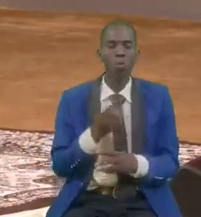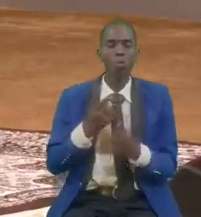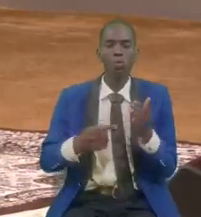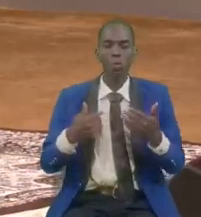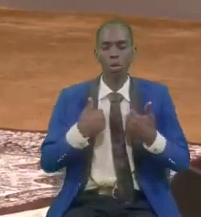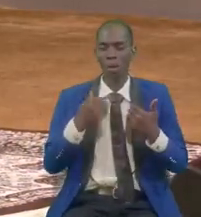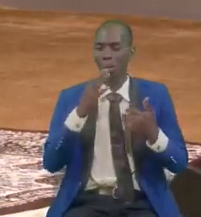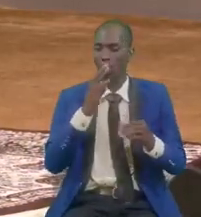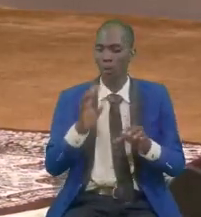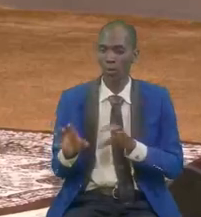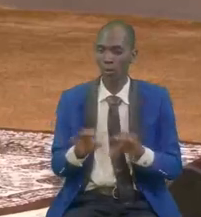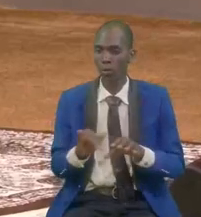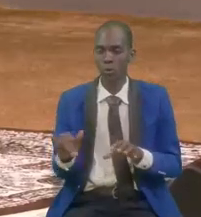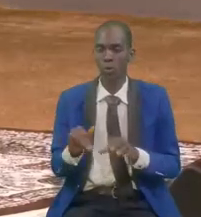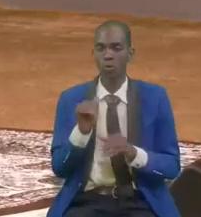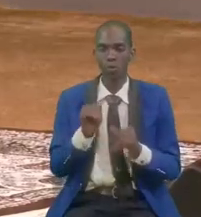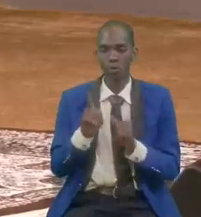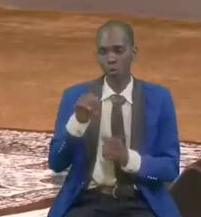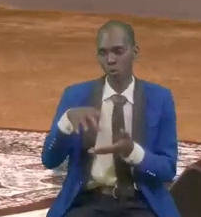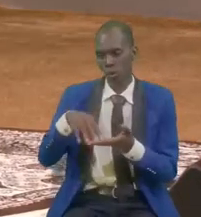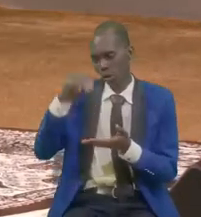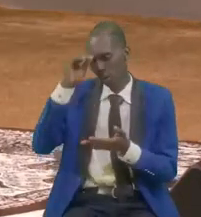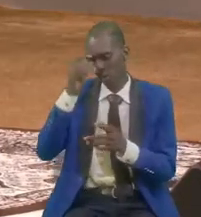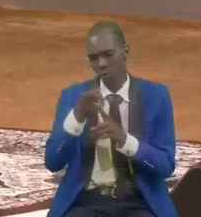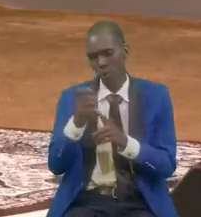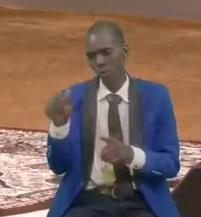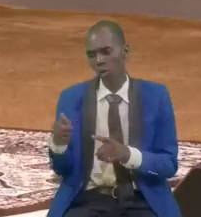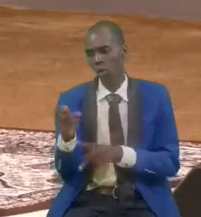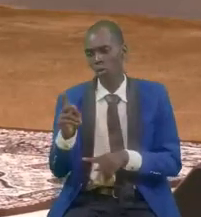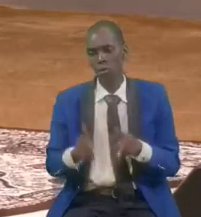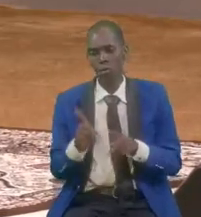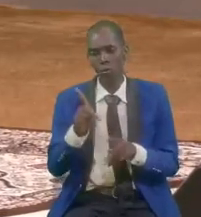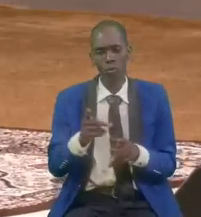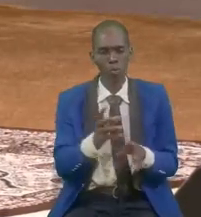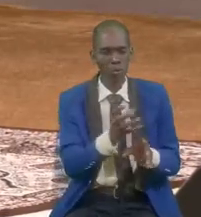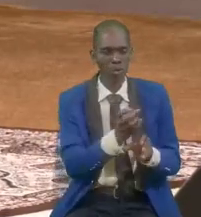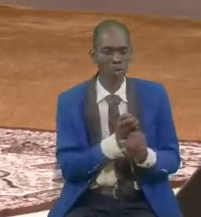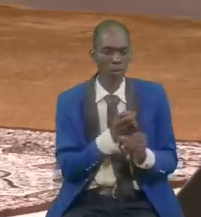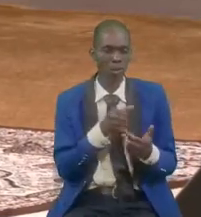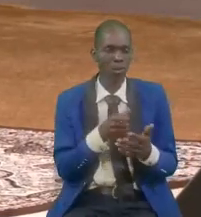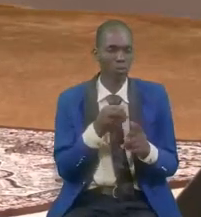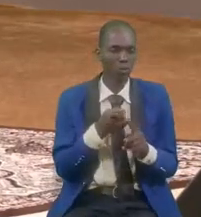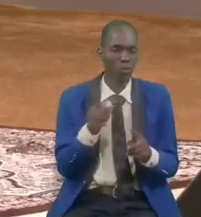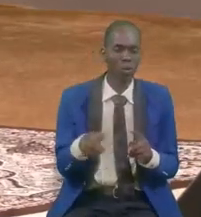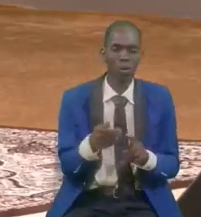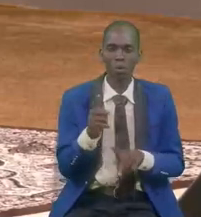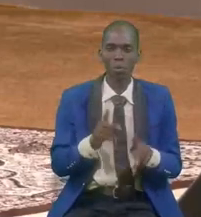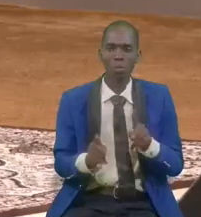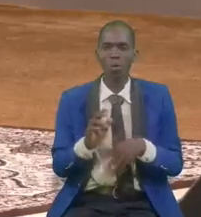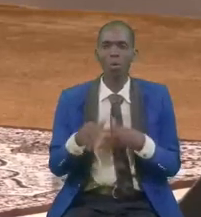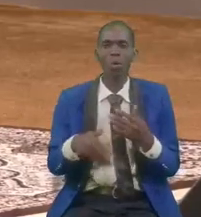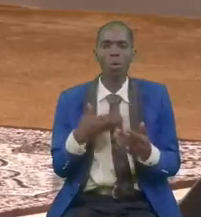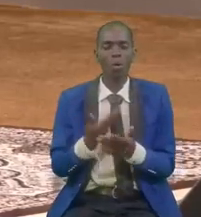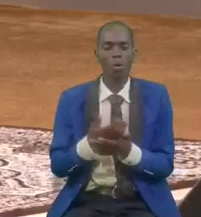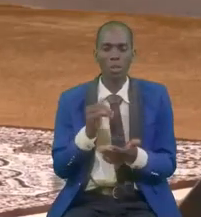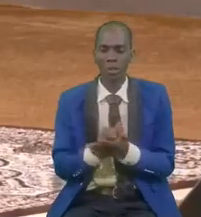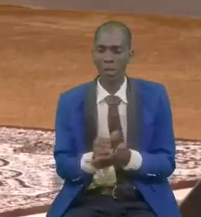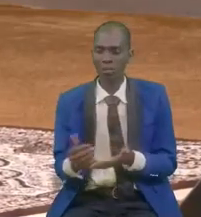autres. Tu l'as prise des autres. Tu as ramassé ça des autres. Toutes ces